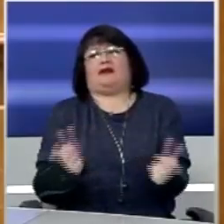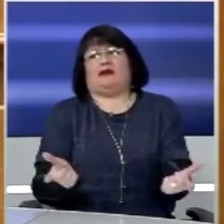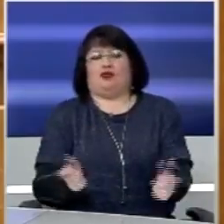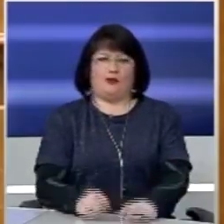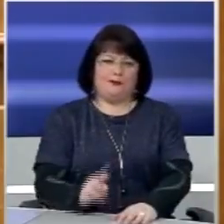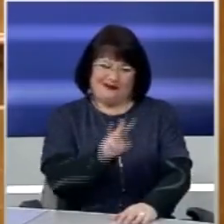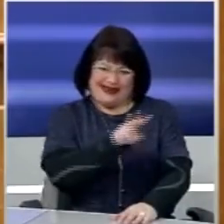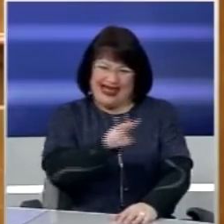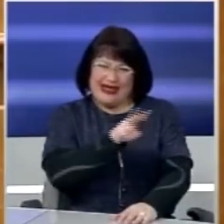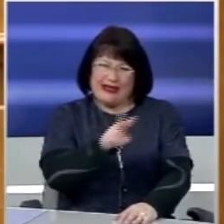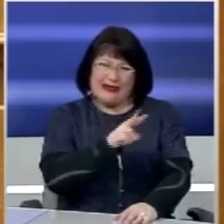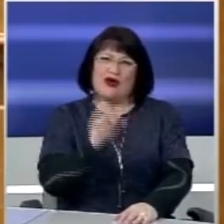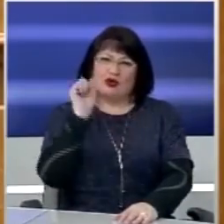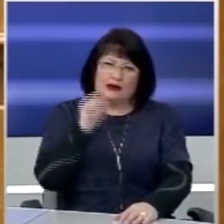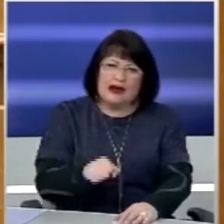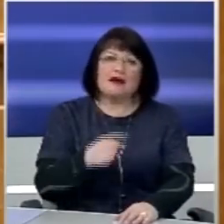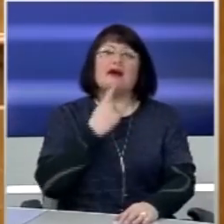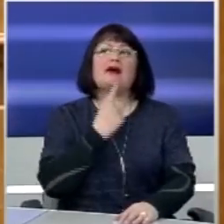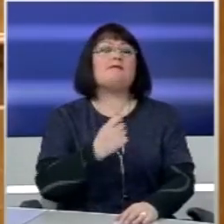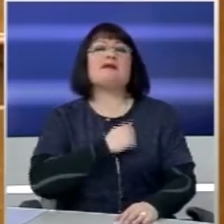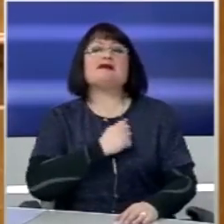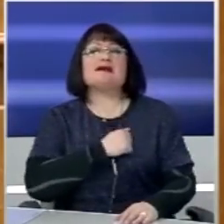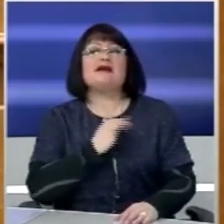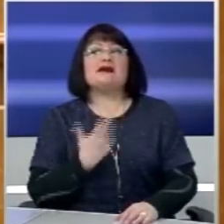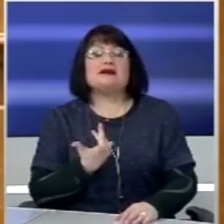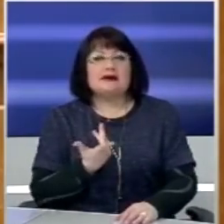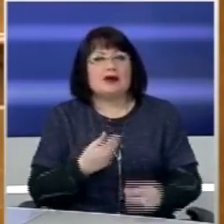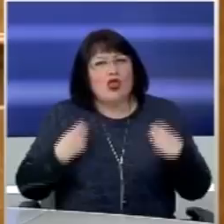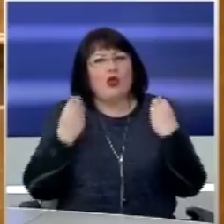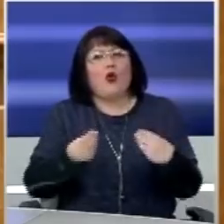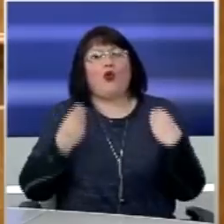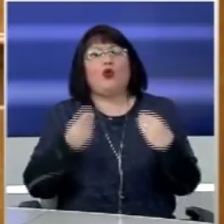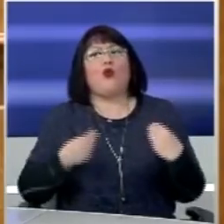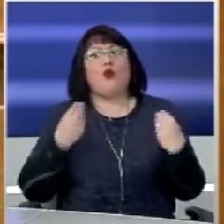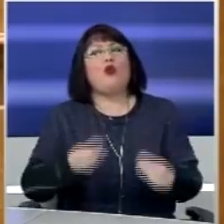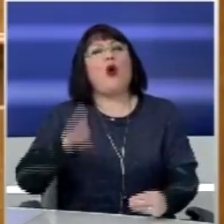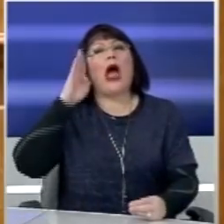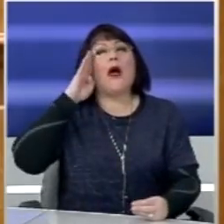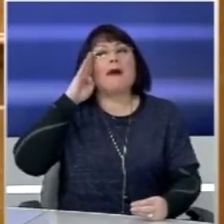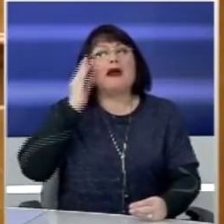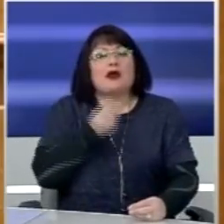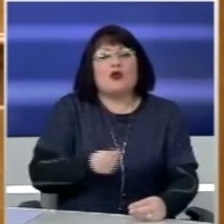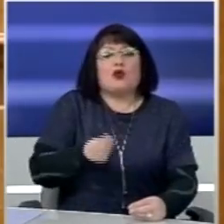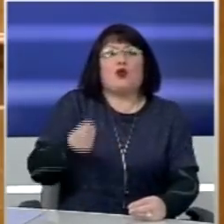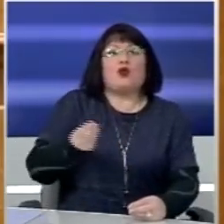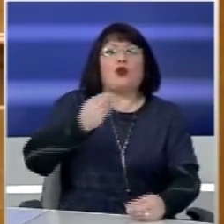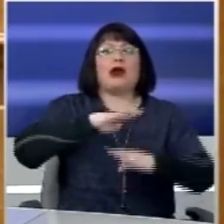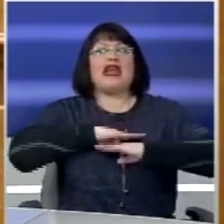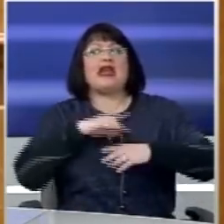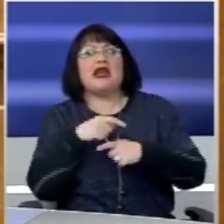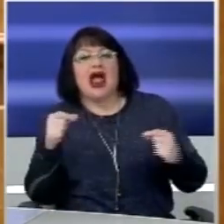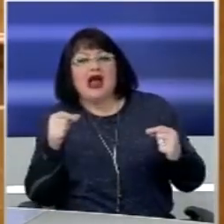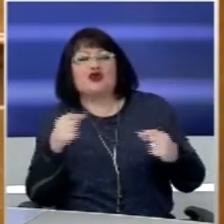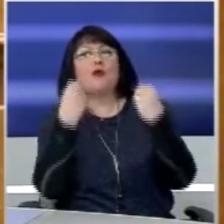ίδια πηξίδα. Το δόγμα που λέει ότι όσα περισσότερα δίνουμε στις Ηνωμένες Πολιτείες, στο ΝΑΤΟ,